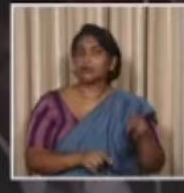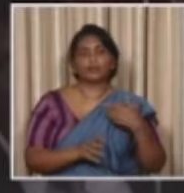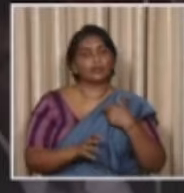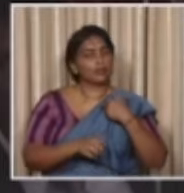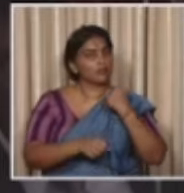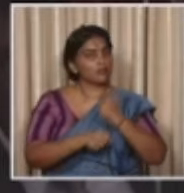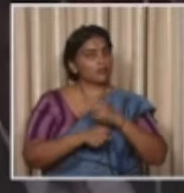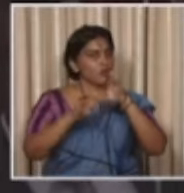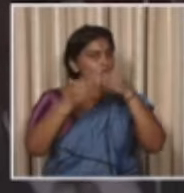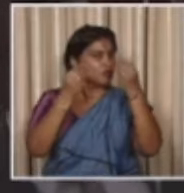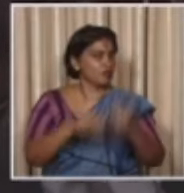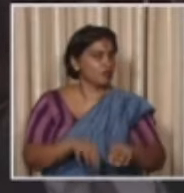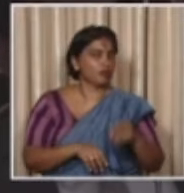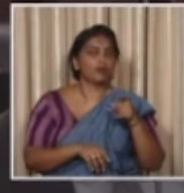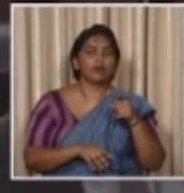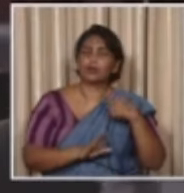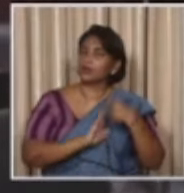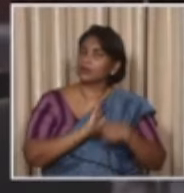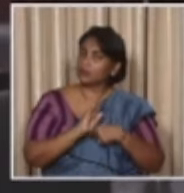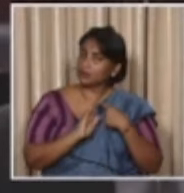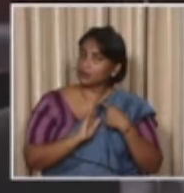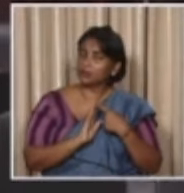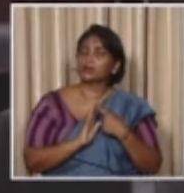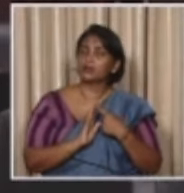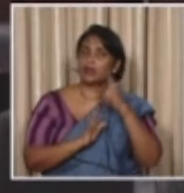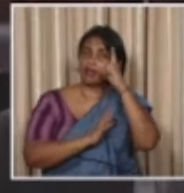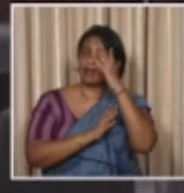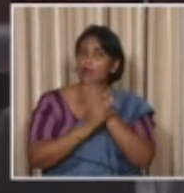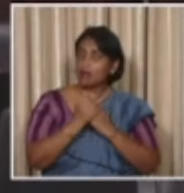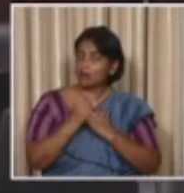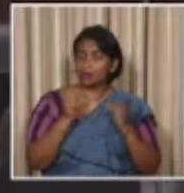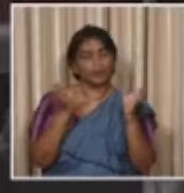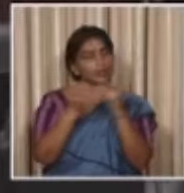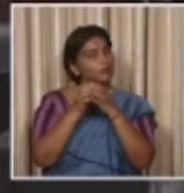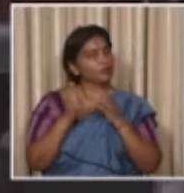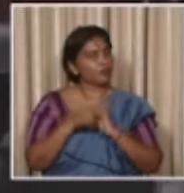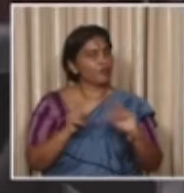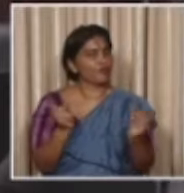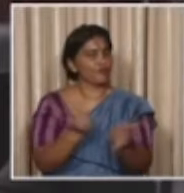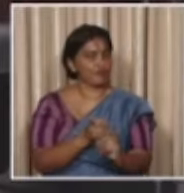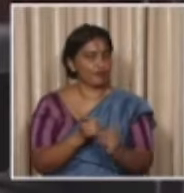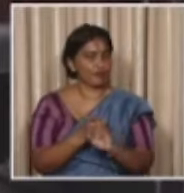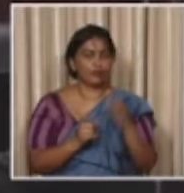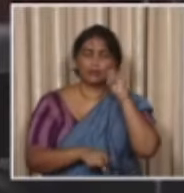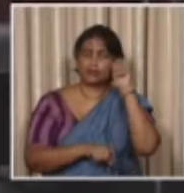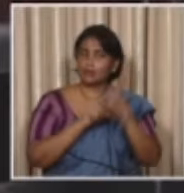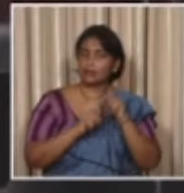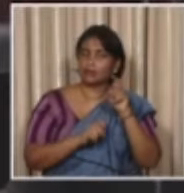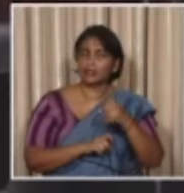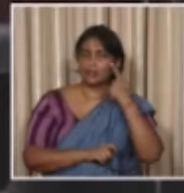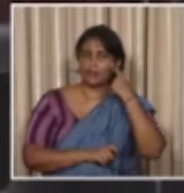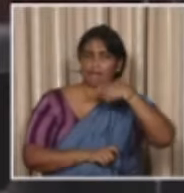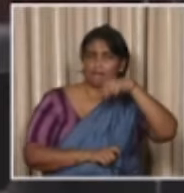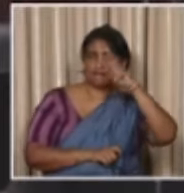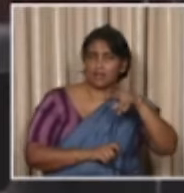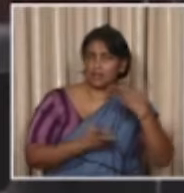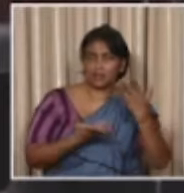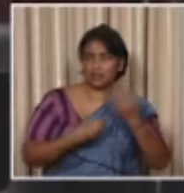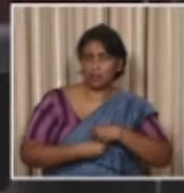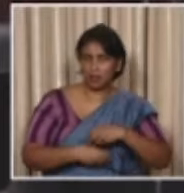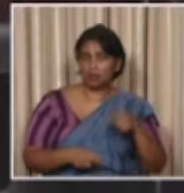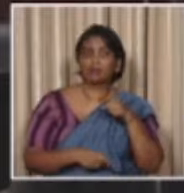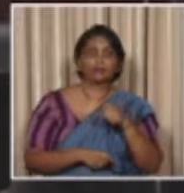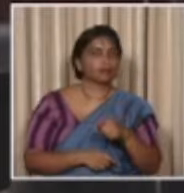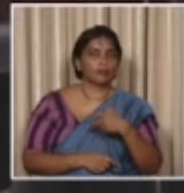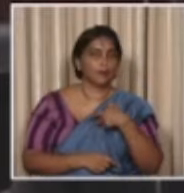මේ ආණ්ඩුව පෙරලන්න යන්නේ රටේ ආගමික කණ්ඩායම් අතර ගැටුම් ඇති කරලා ජනතාව අතර අවිශ්වාසය වපුරලා නම් අපි